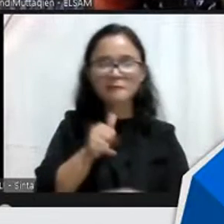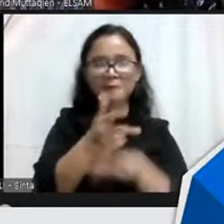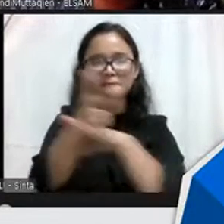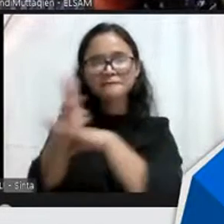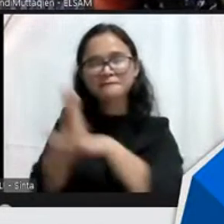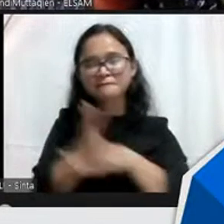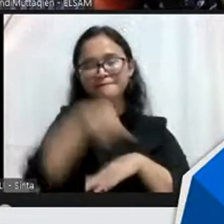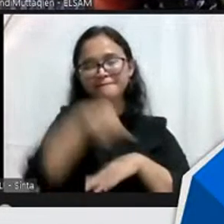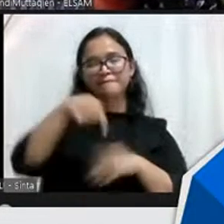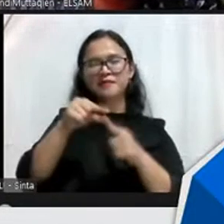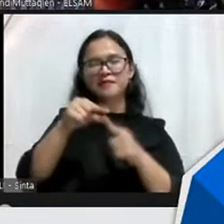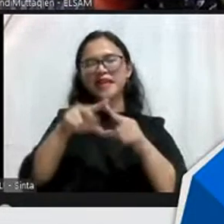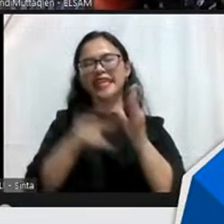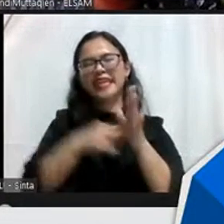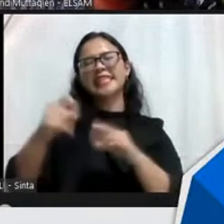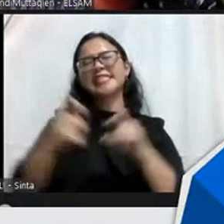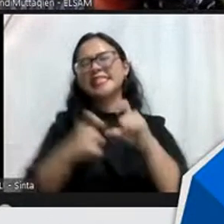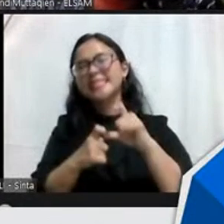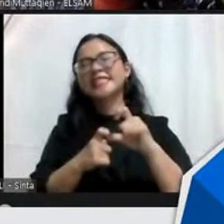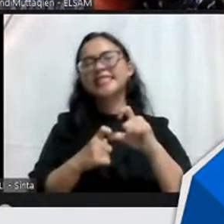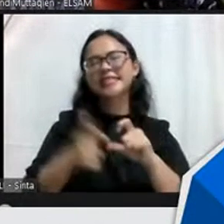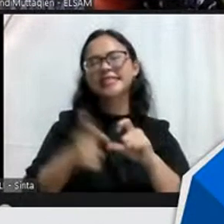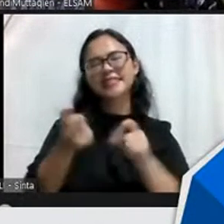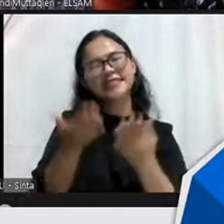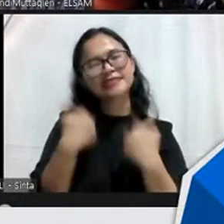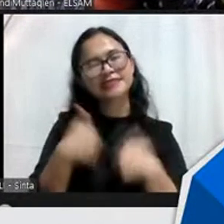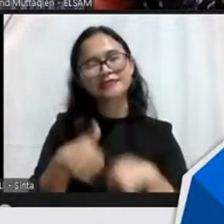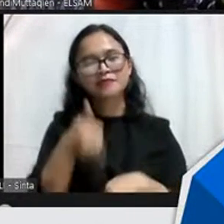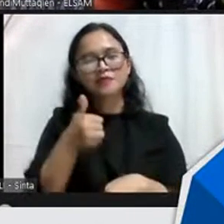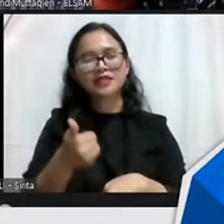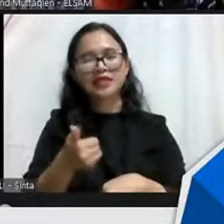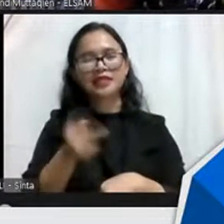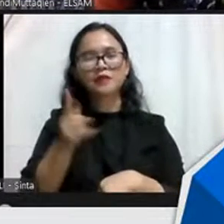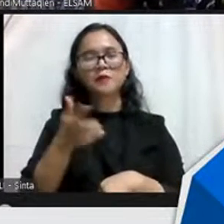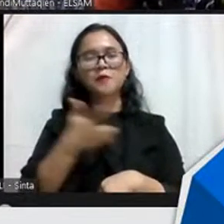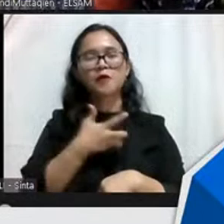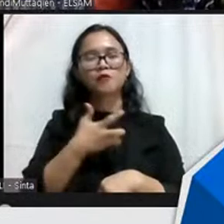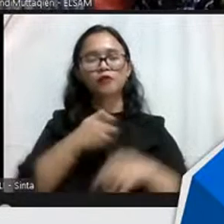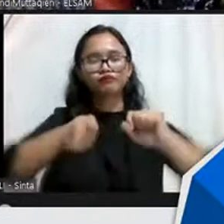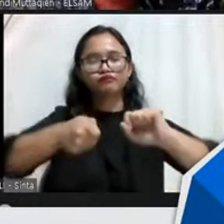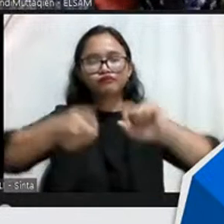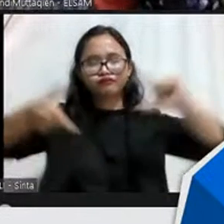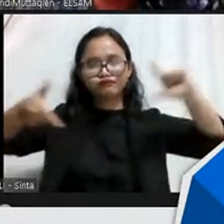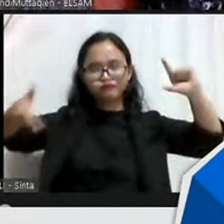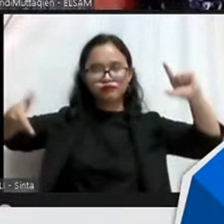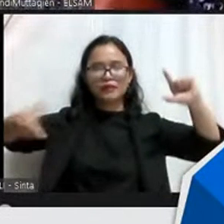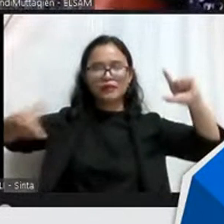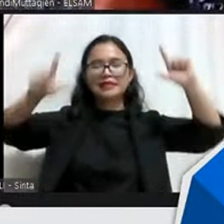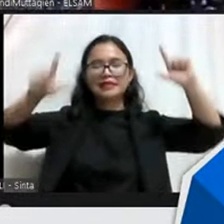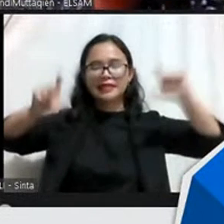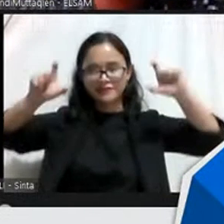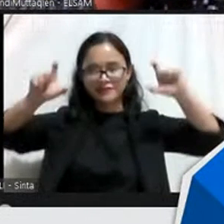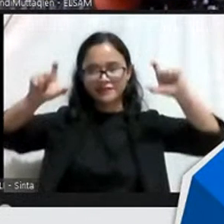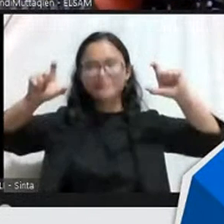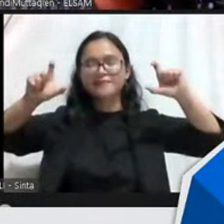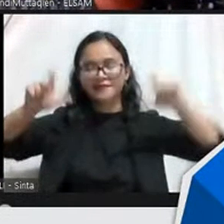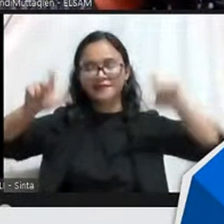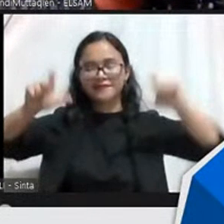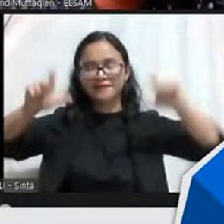panelis silakan untuk menyalakan kamera karena saya akan mengcapture layar saya saya hitung sampai tig